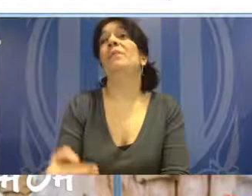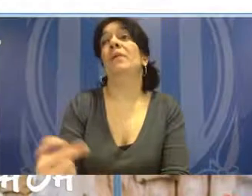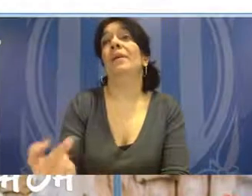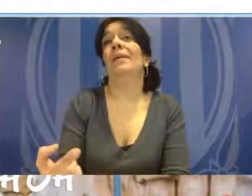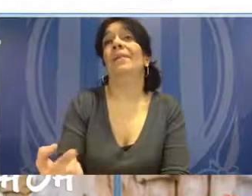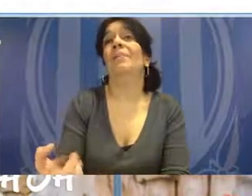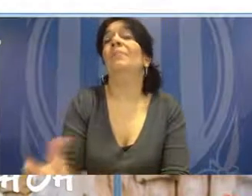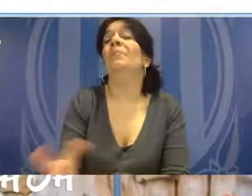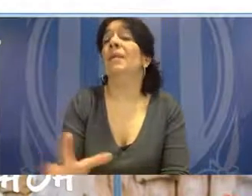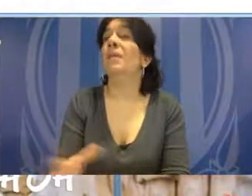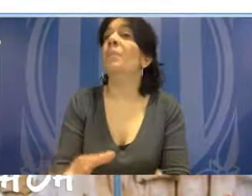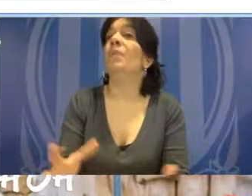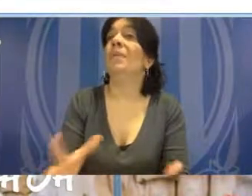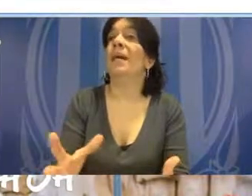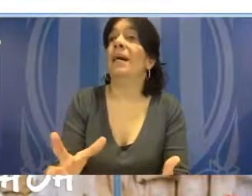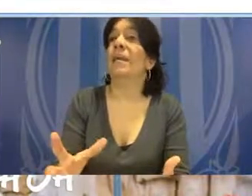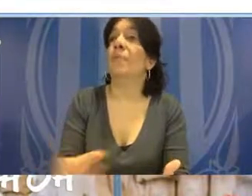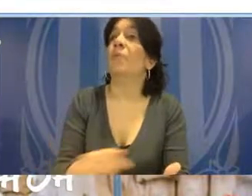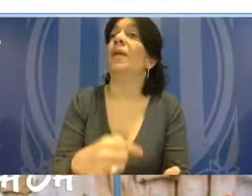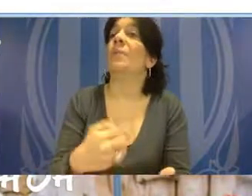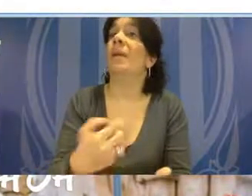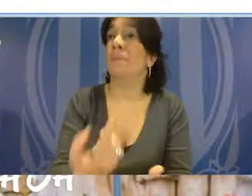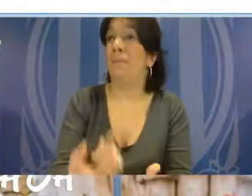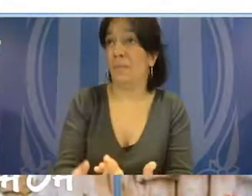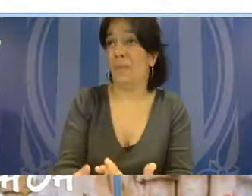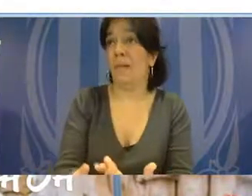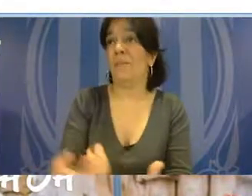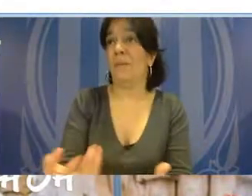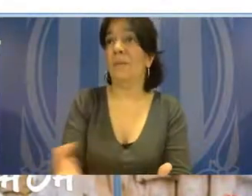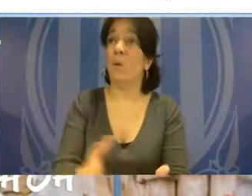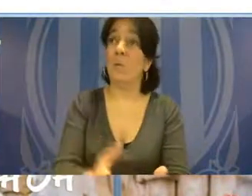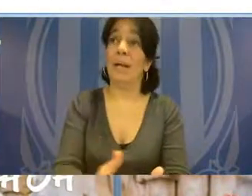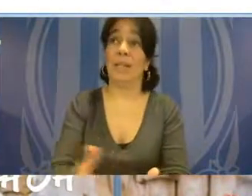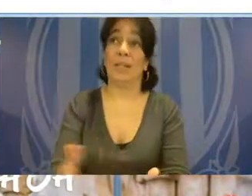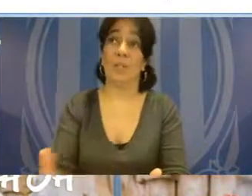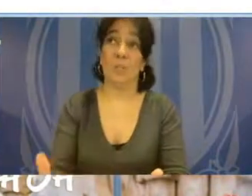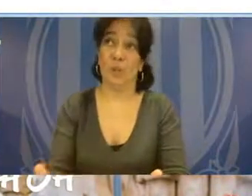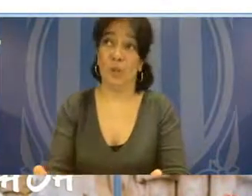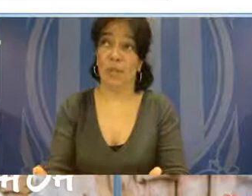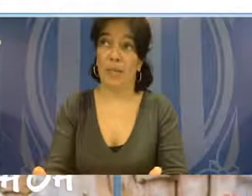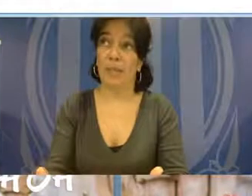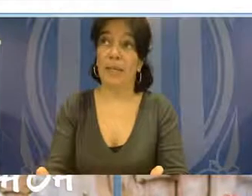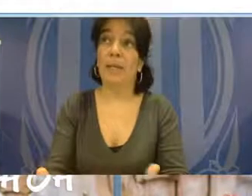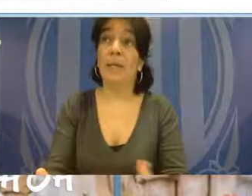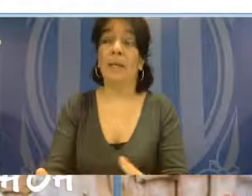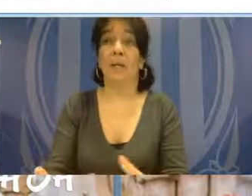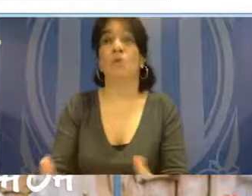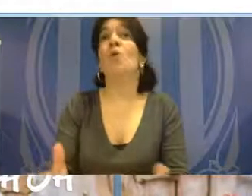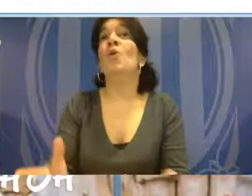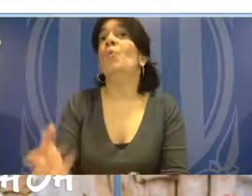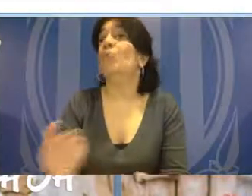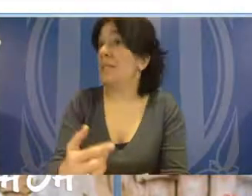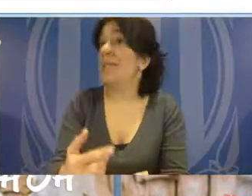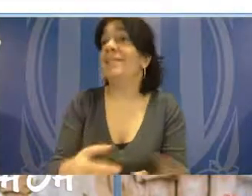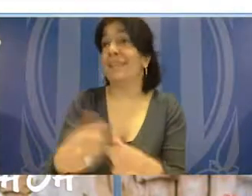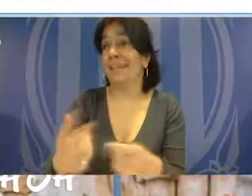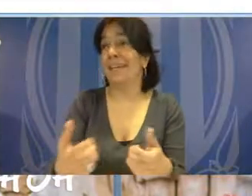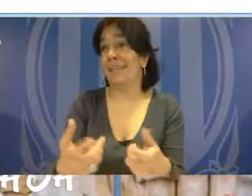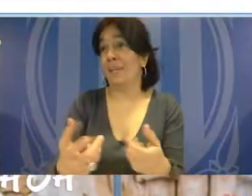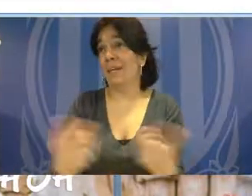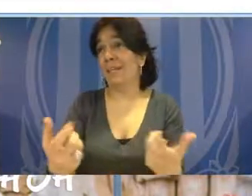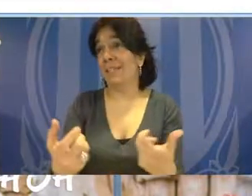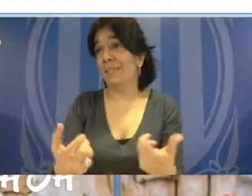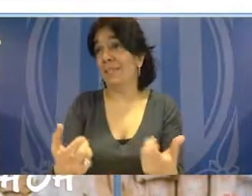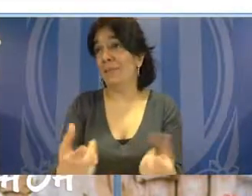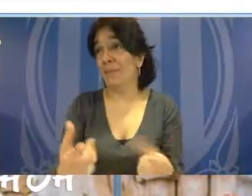normalment mirem de programar més, perquè fem d'un a tres posts al dia. Llavors, potser sí que estàs